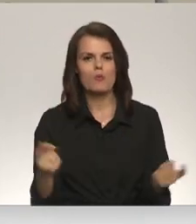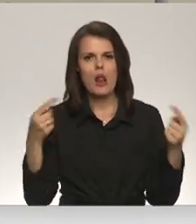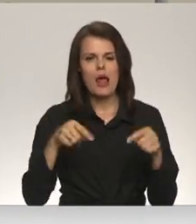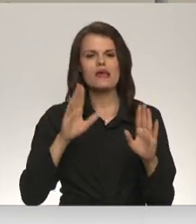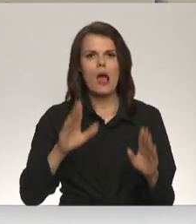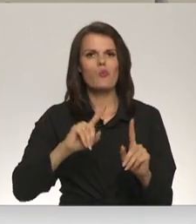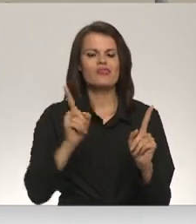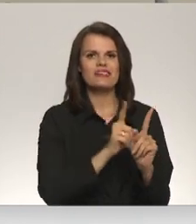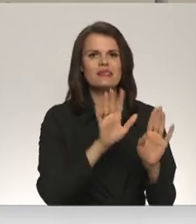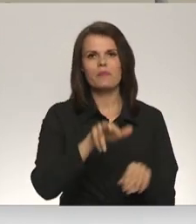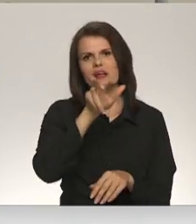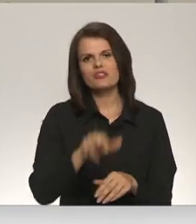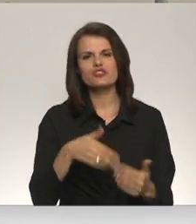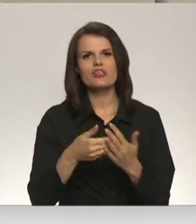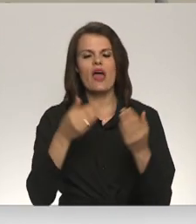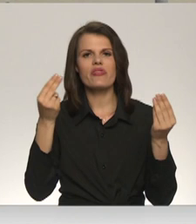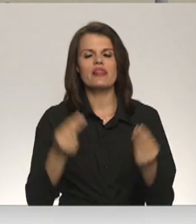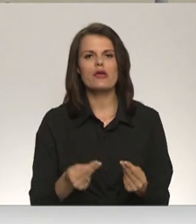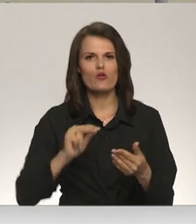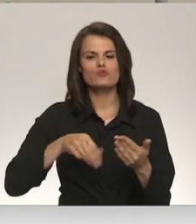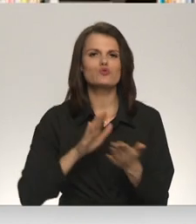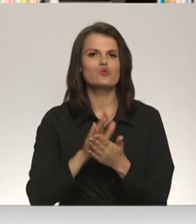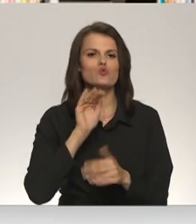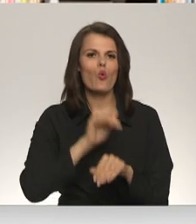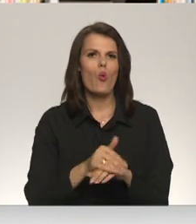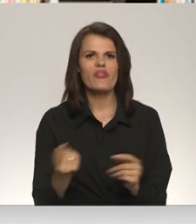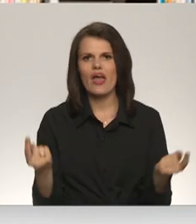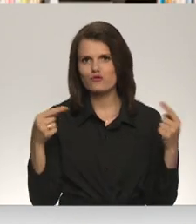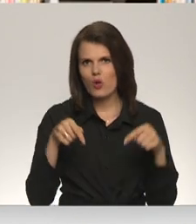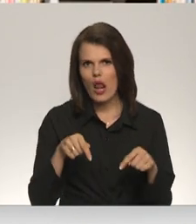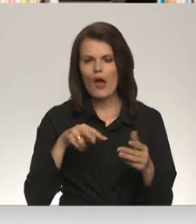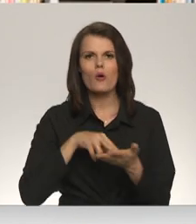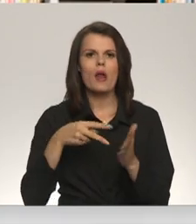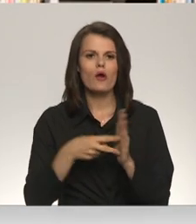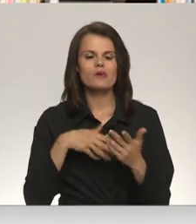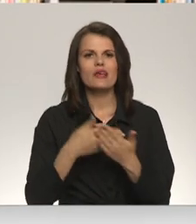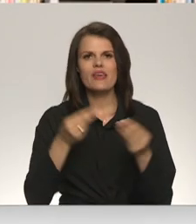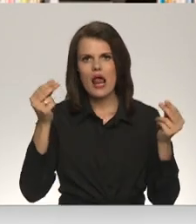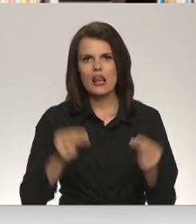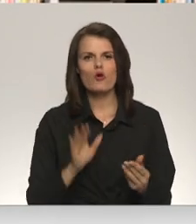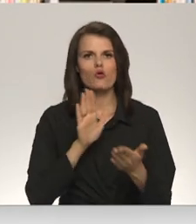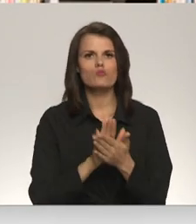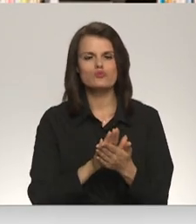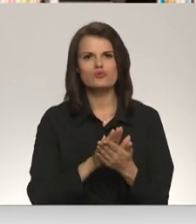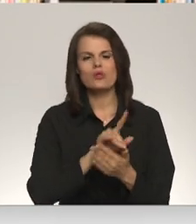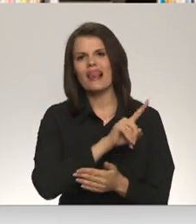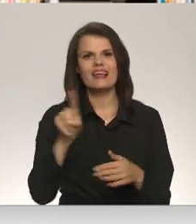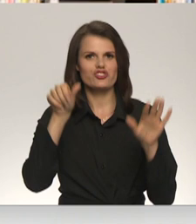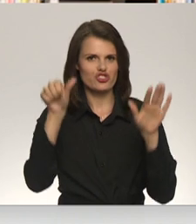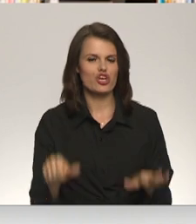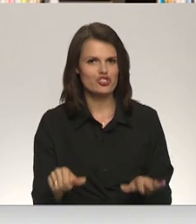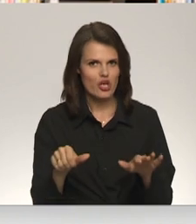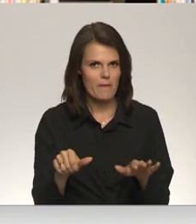par 3 mēnešiem, ja darba līgums noslēgts uz noteiktu laiku. Tiek paredzēts, ka ja līgums tiek noslēgts līdz